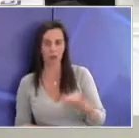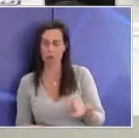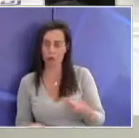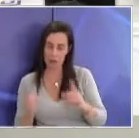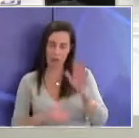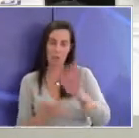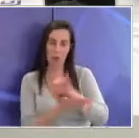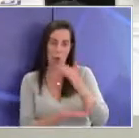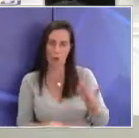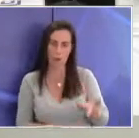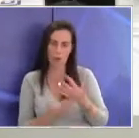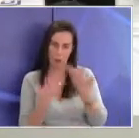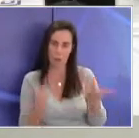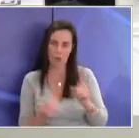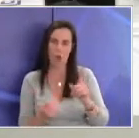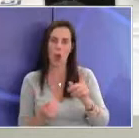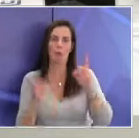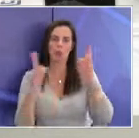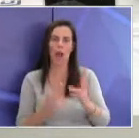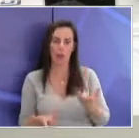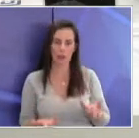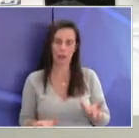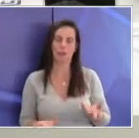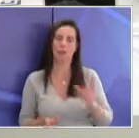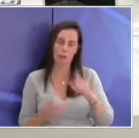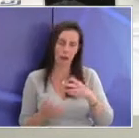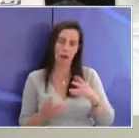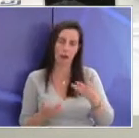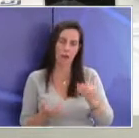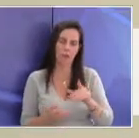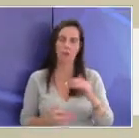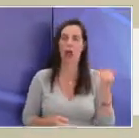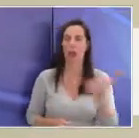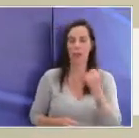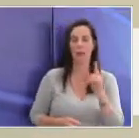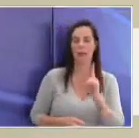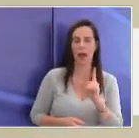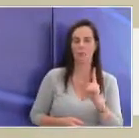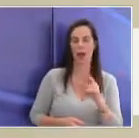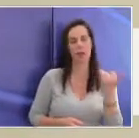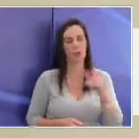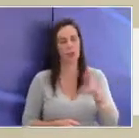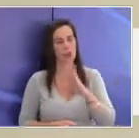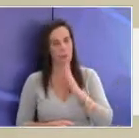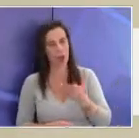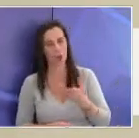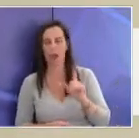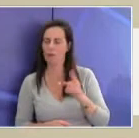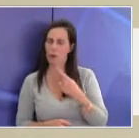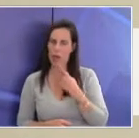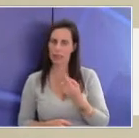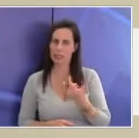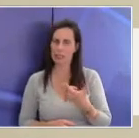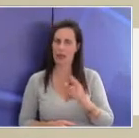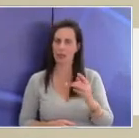אם היו בחירות, זה מן הסתם, הבעיות האלה לא היו נפתרות. תמיד, אבל. תמיד קיימות, אבל בואו נדבר